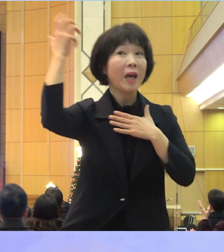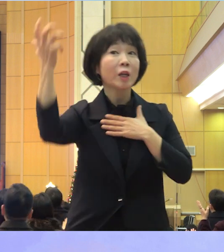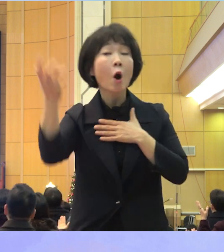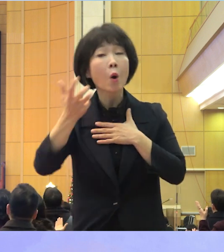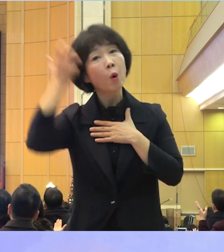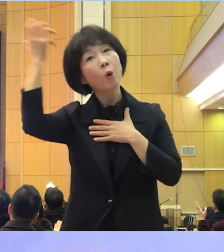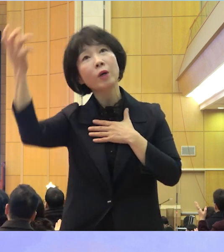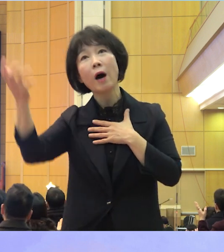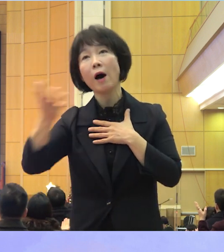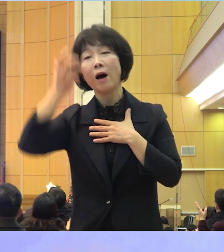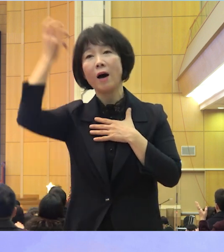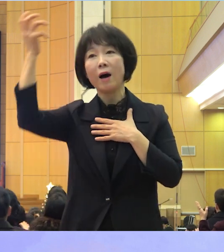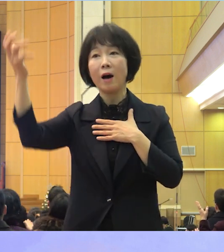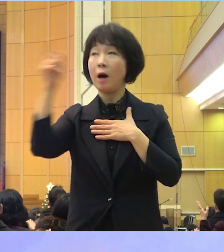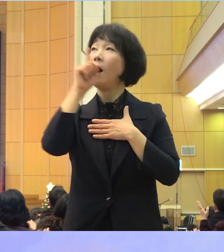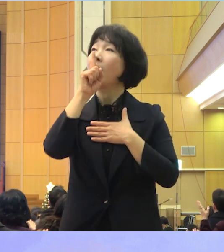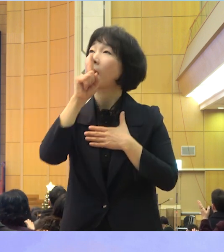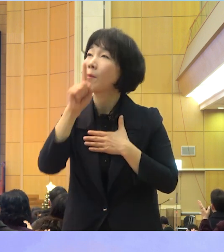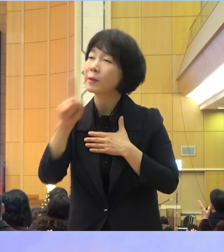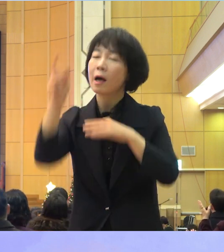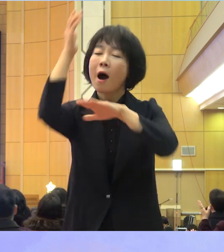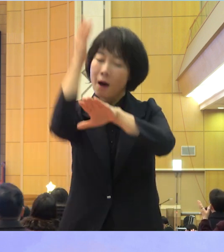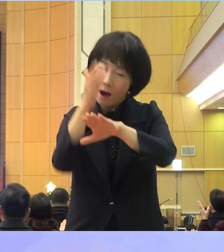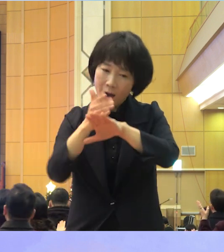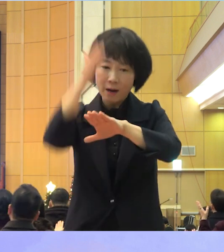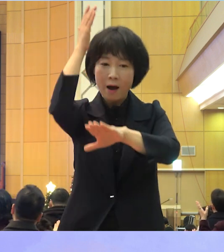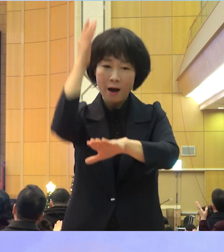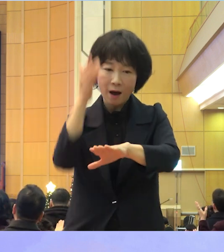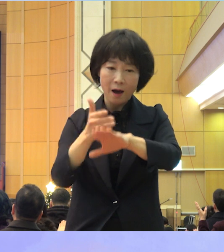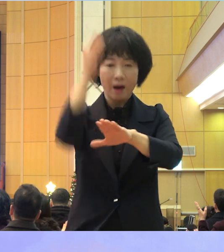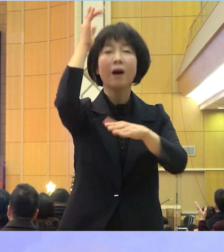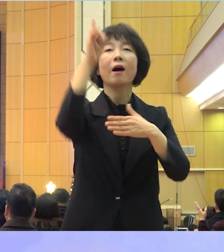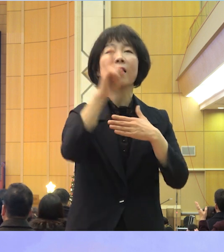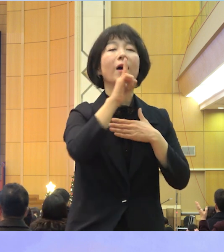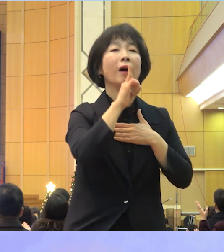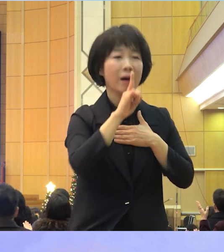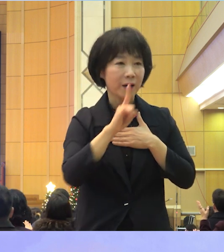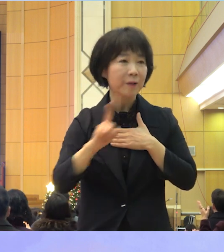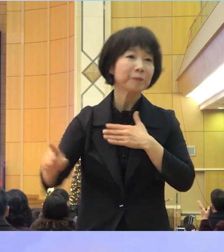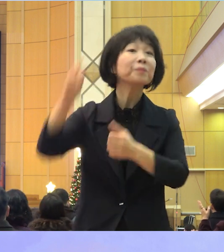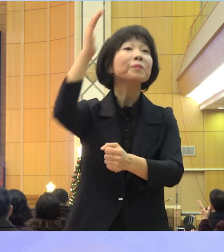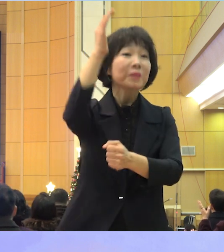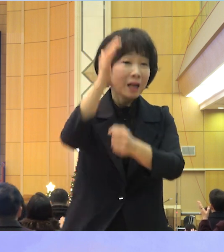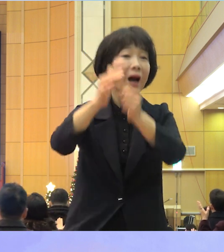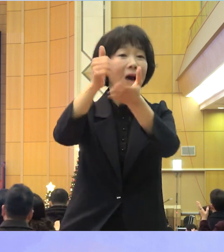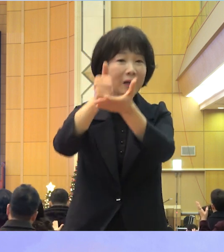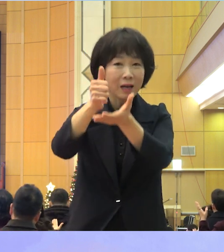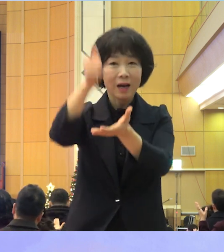감사합니다. 내 영혼아 감사하라.